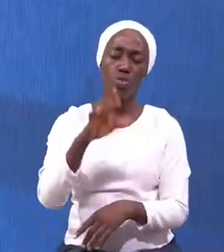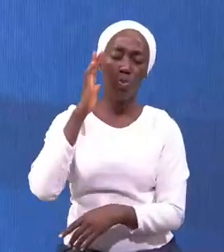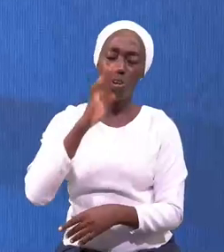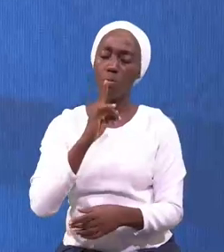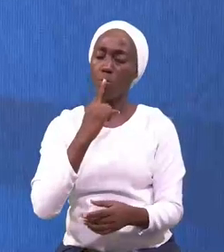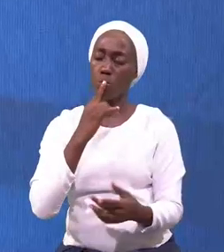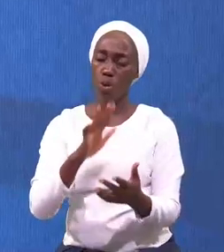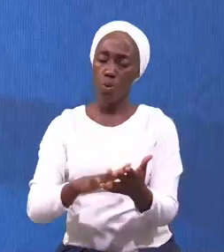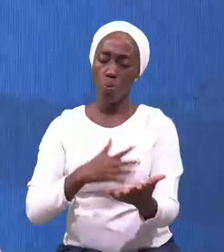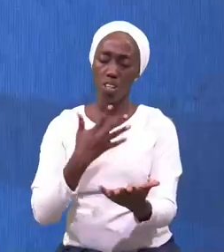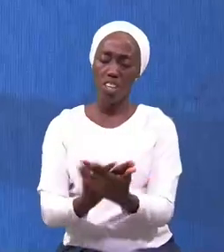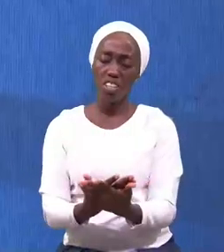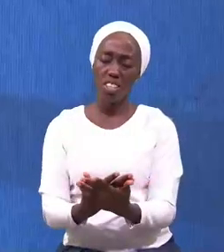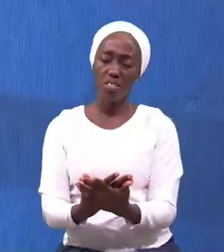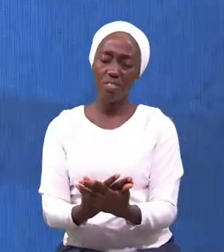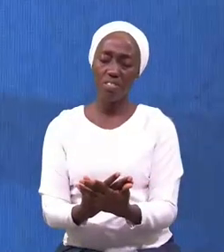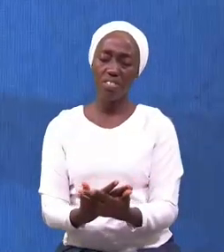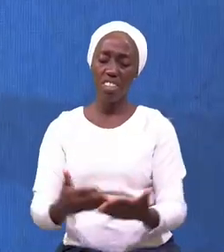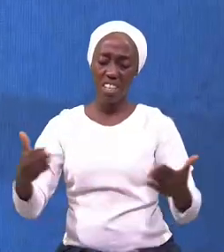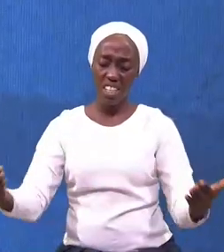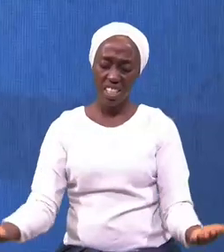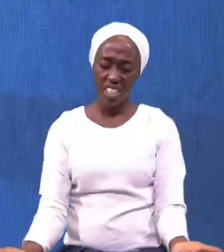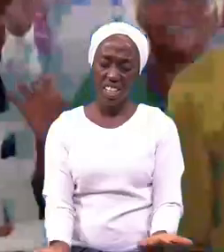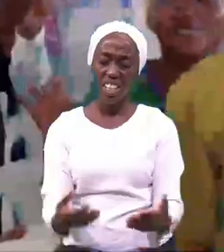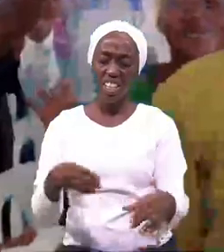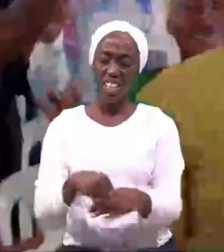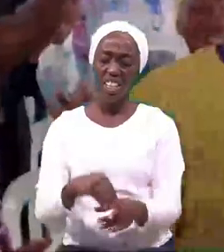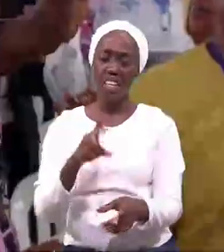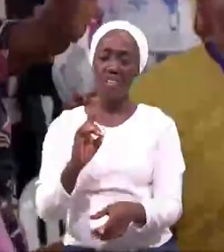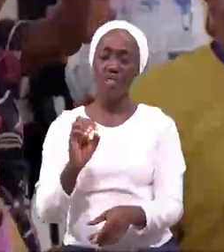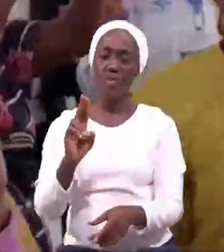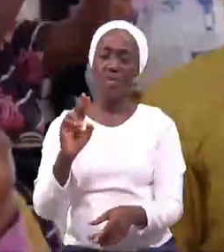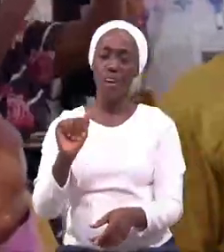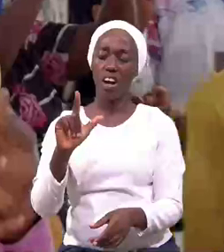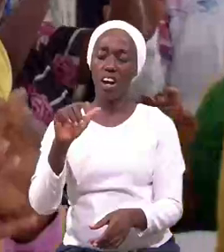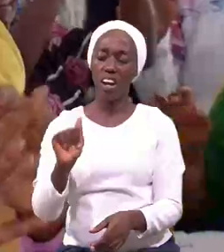Maintenant, tu seras un témoin. Ici à Douala.